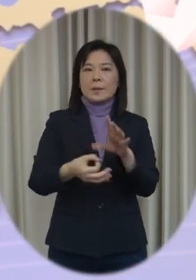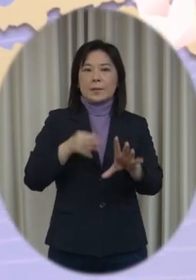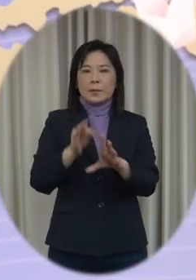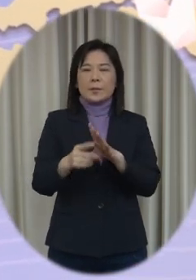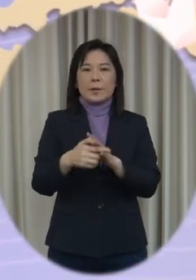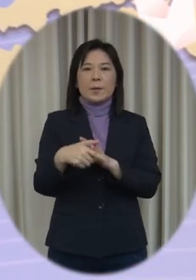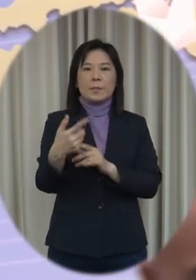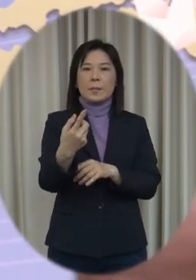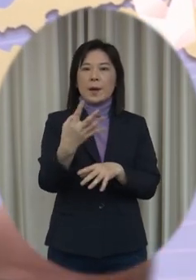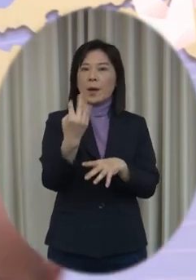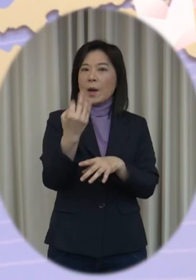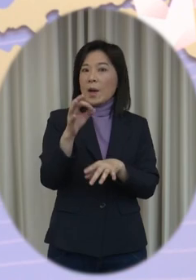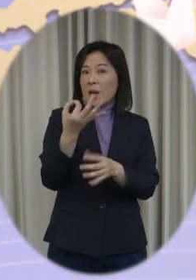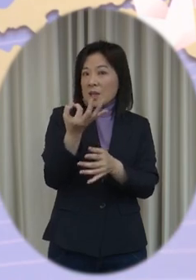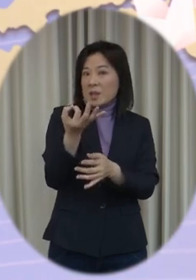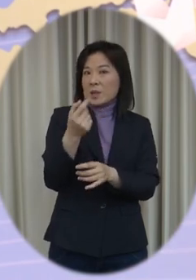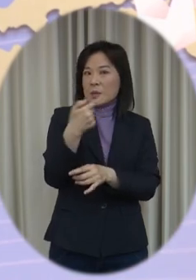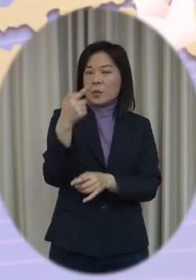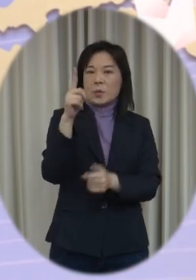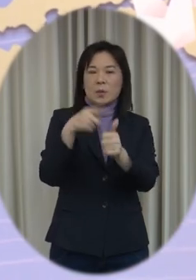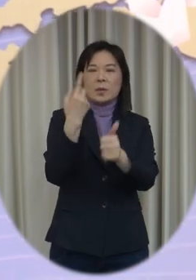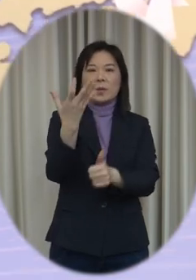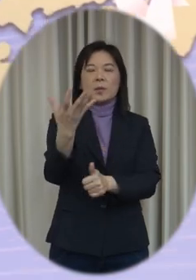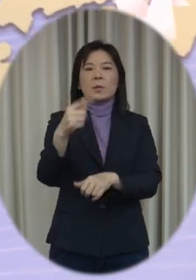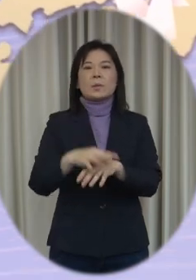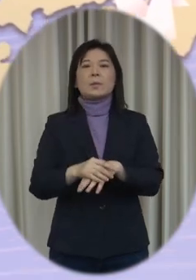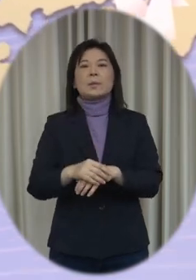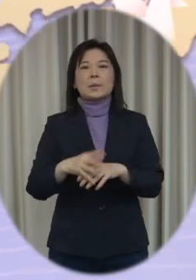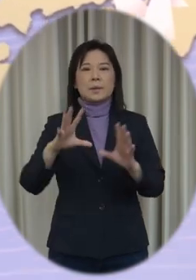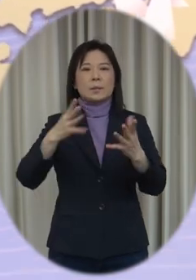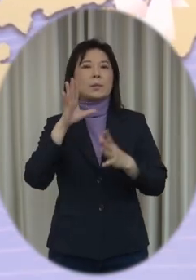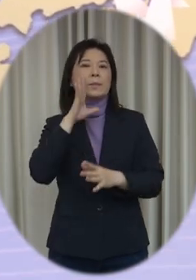金控李长庚总经理上台致辞。